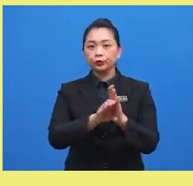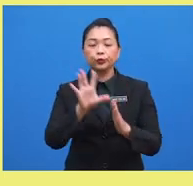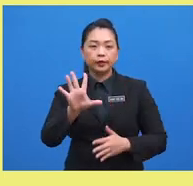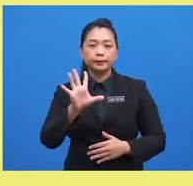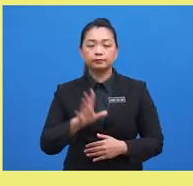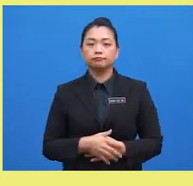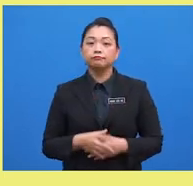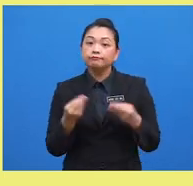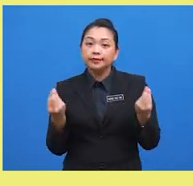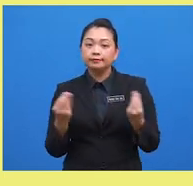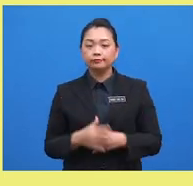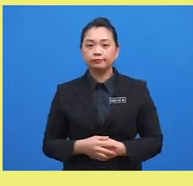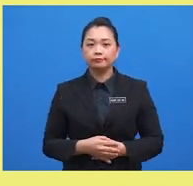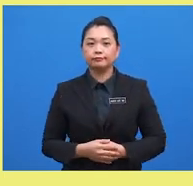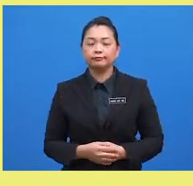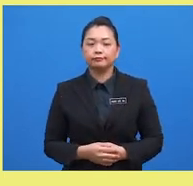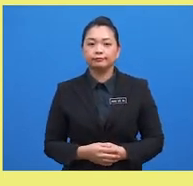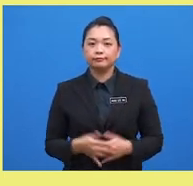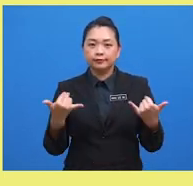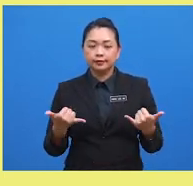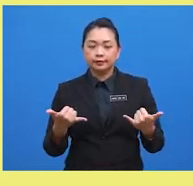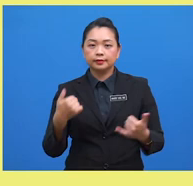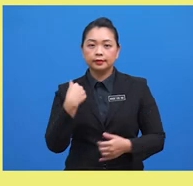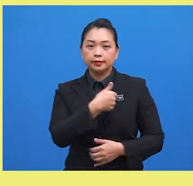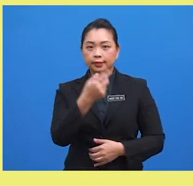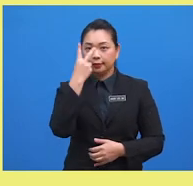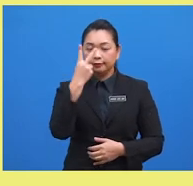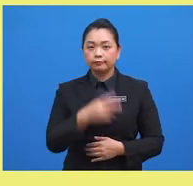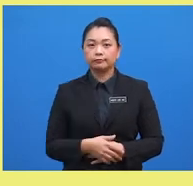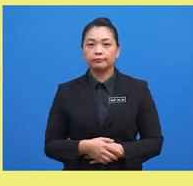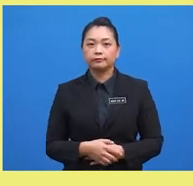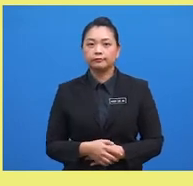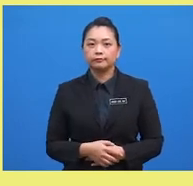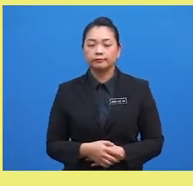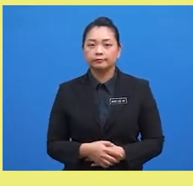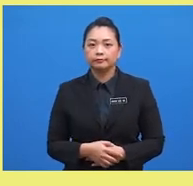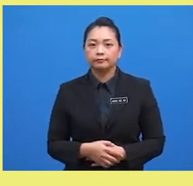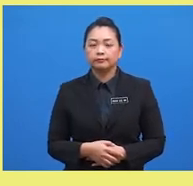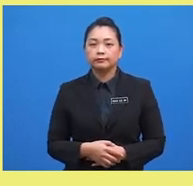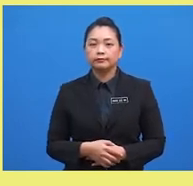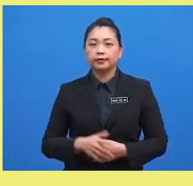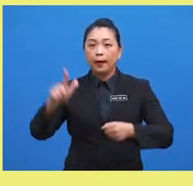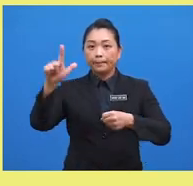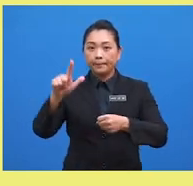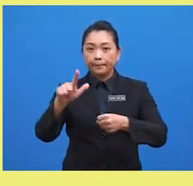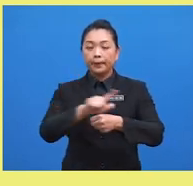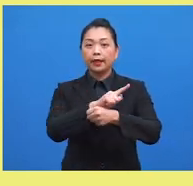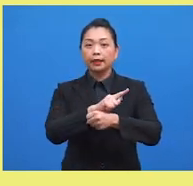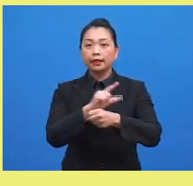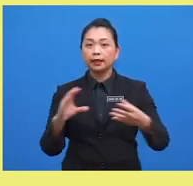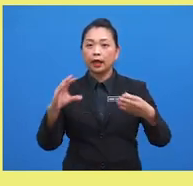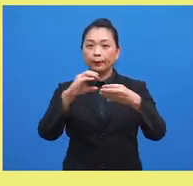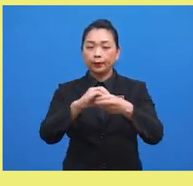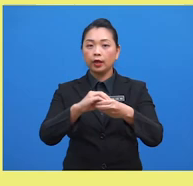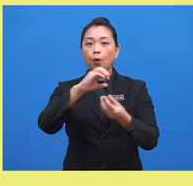5. Sekarang, kita teruskan pembelajaran dengan pelengkap gabungan